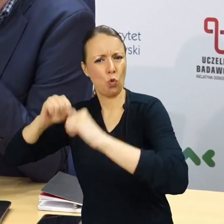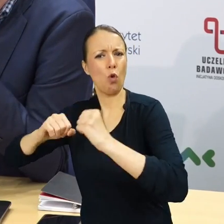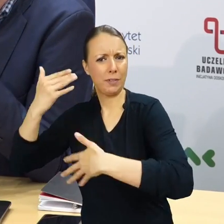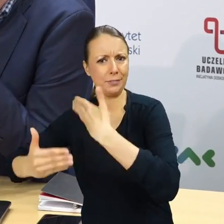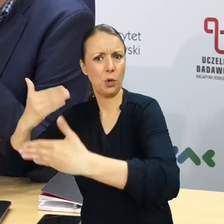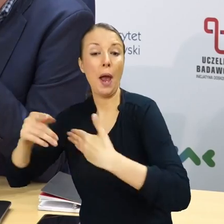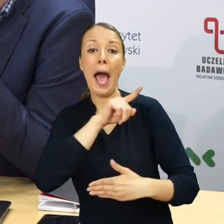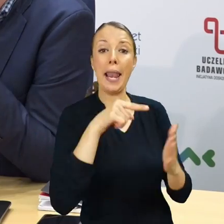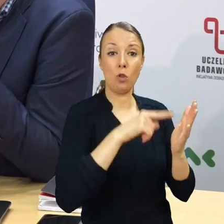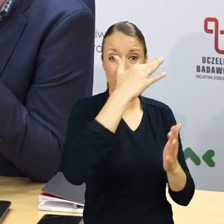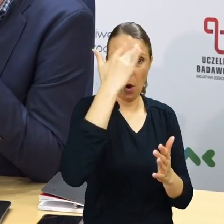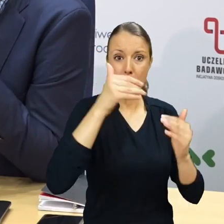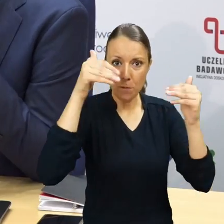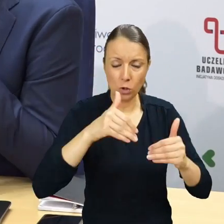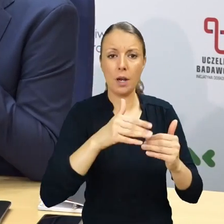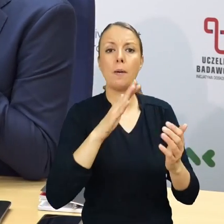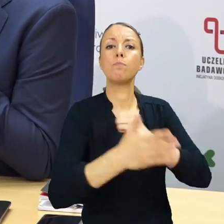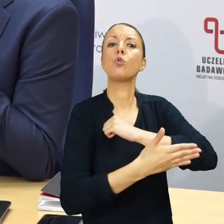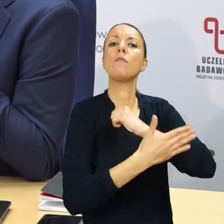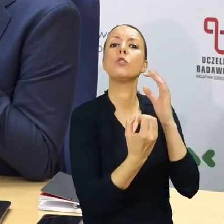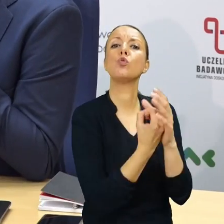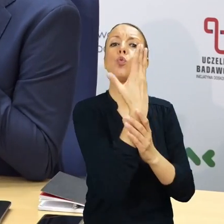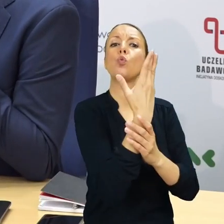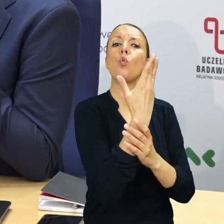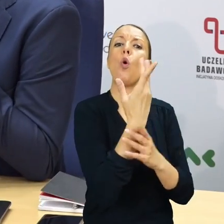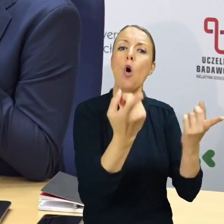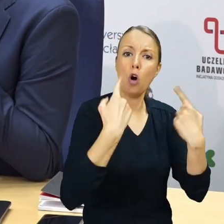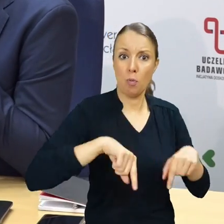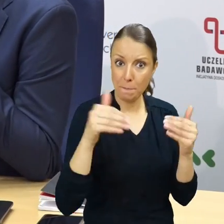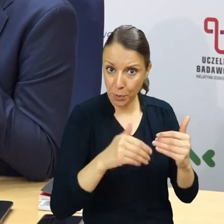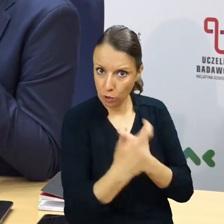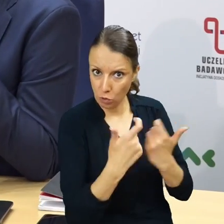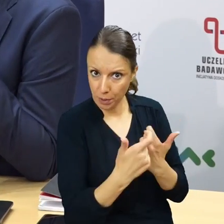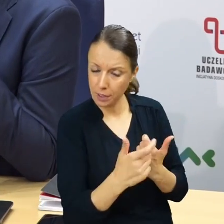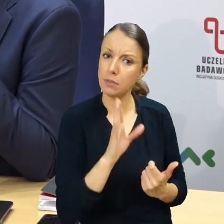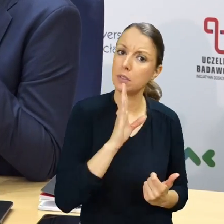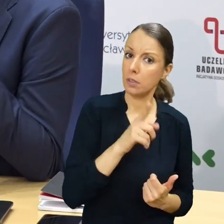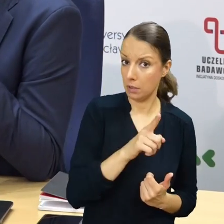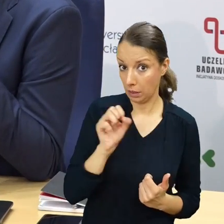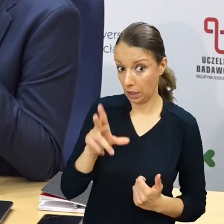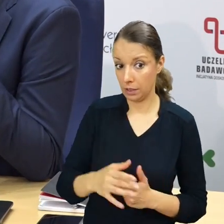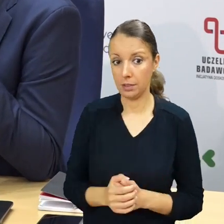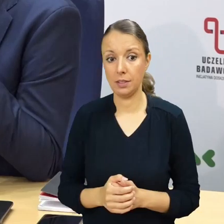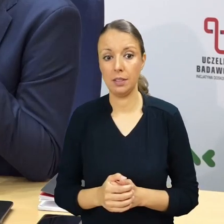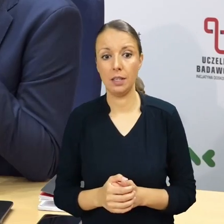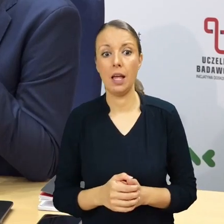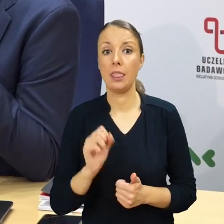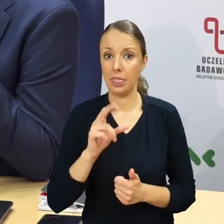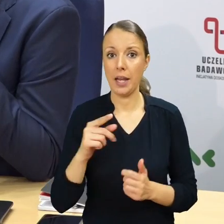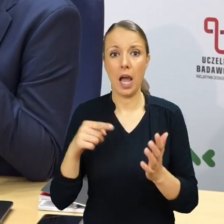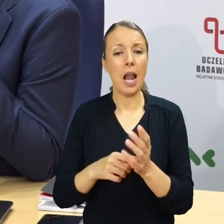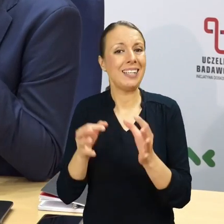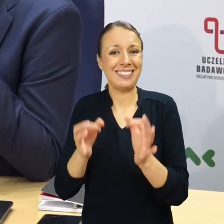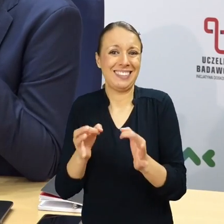pomocą źródła osobowego. No tak. Tak czy nie? Hipotetycznie. Tylko to jest wykluczone w aktualnym